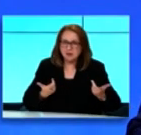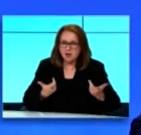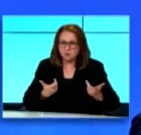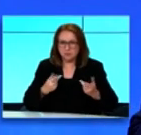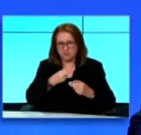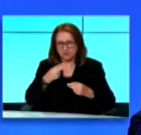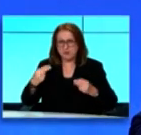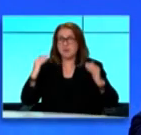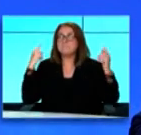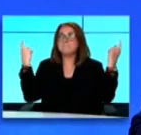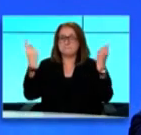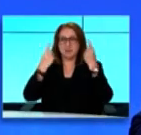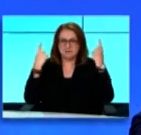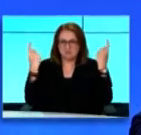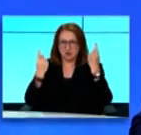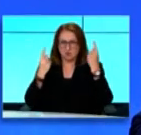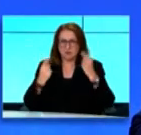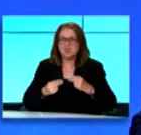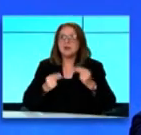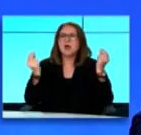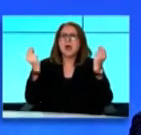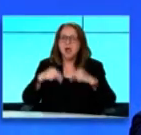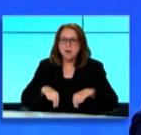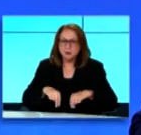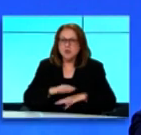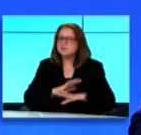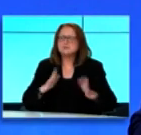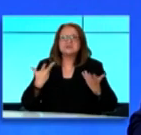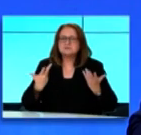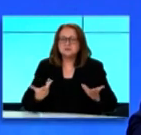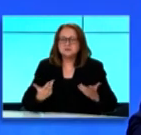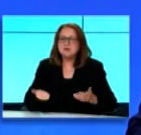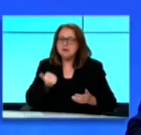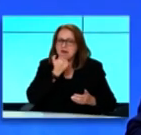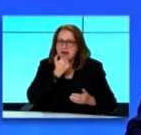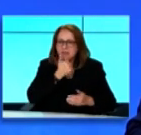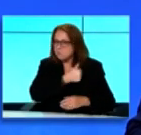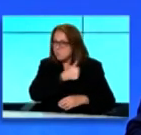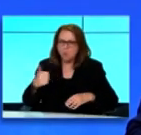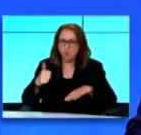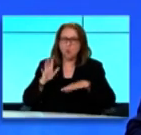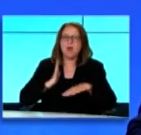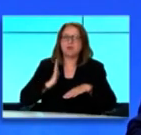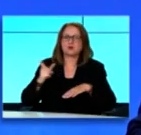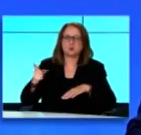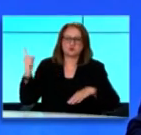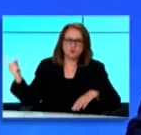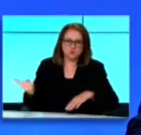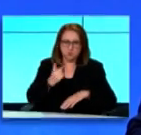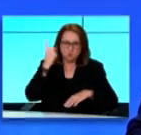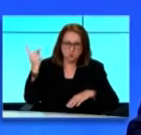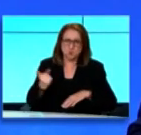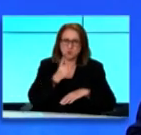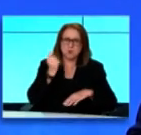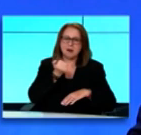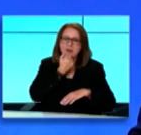Αποδεικνύεται ότι λάθη κάνει μόνο ο άνθρωπος και όχι η φύση. Τα δεδομένα, λοιπόν, απαιτούν τολμηρές